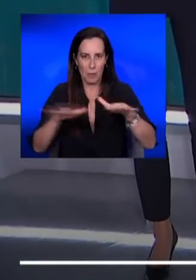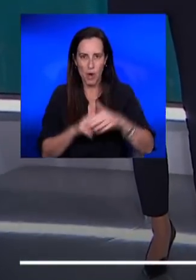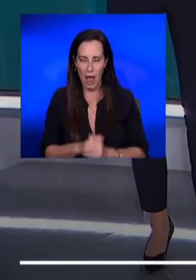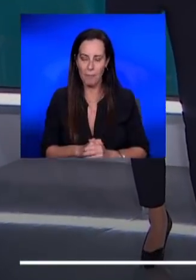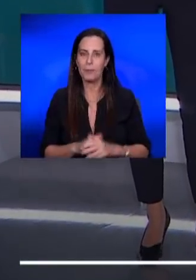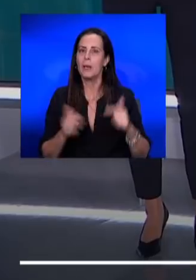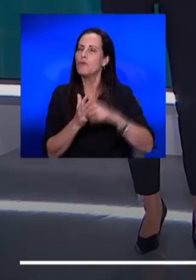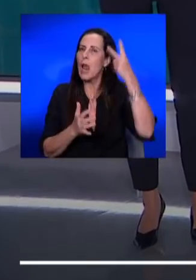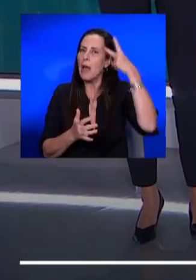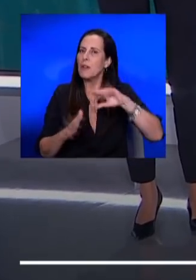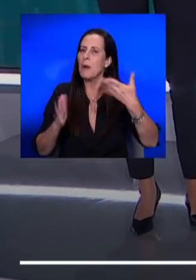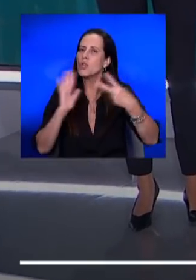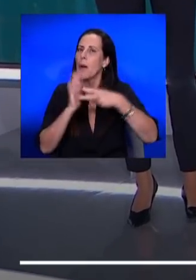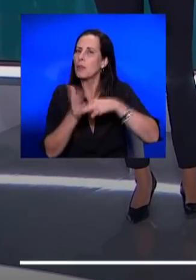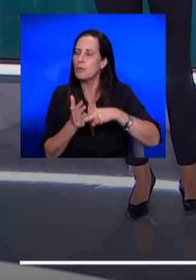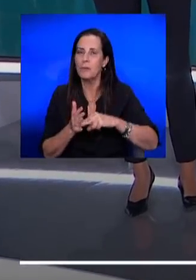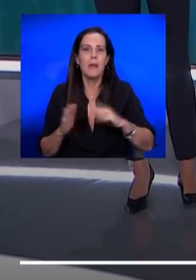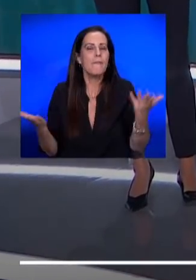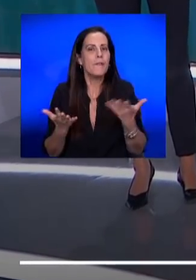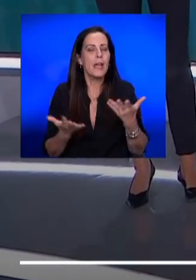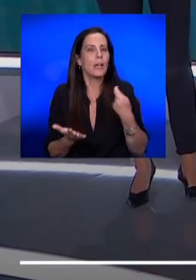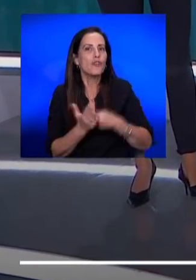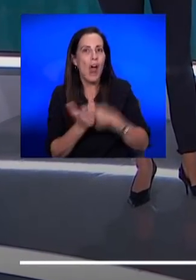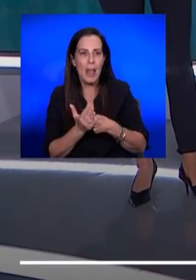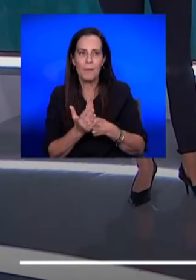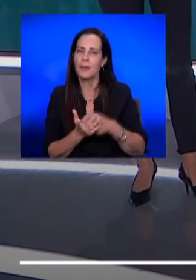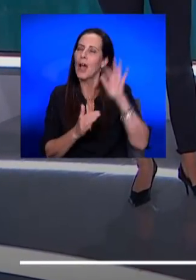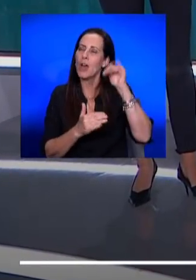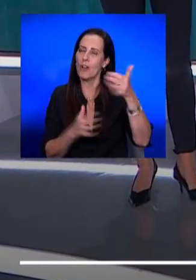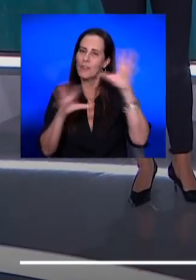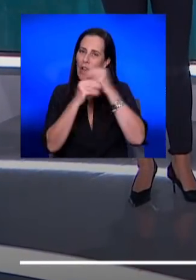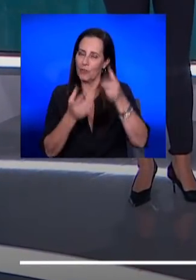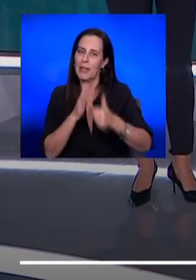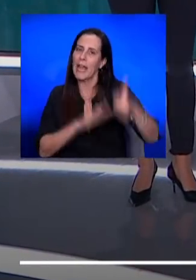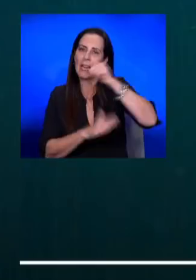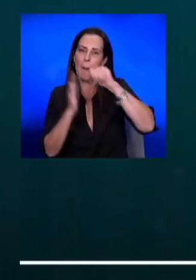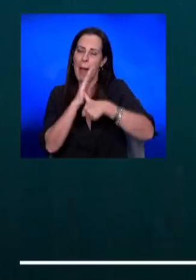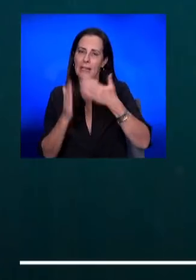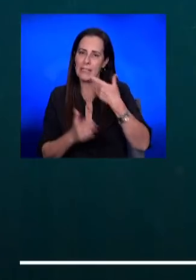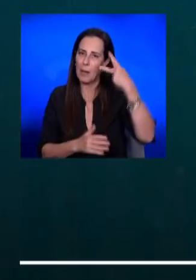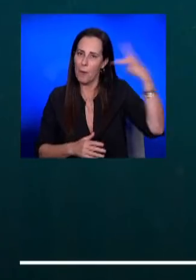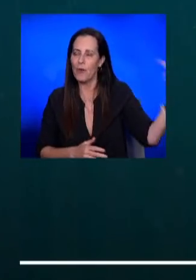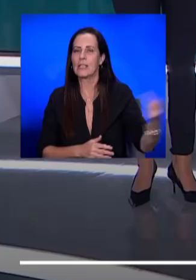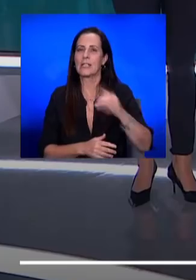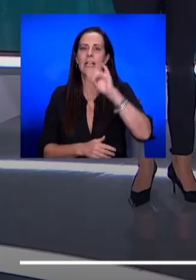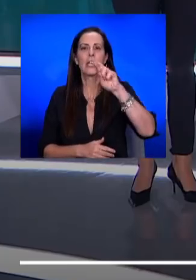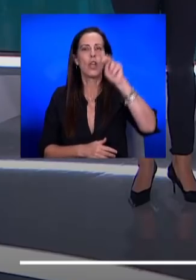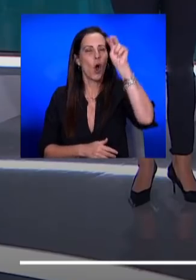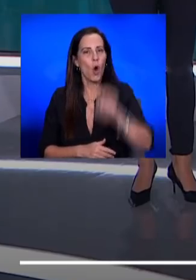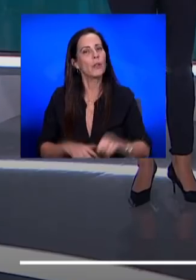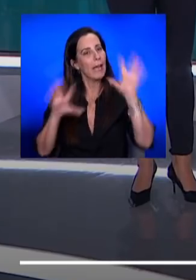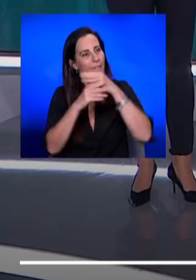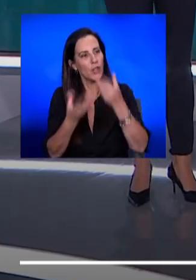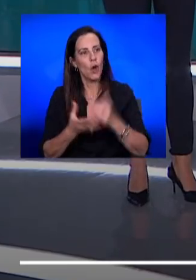כדי להבין מה יש בתוכנית הזאת ובעיקר איך נשלם עליה, אנחנו אומרים ערב טוב לנגיד בנק ישראל, הפרופסור אמיר ירון. ערב טוב אדוני הנגיד.